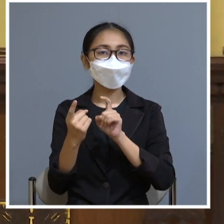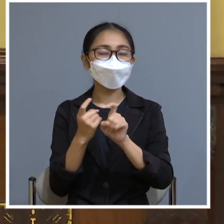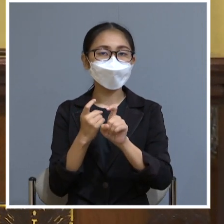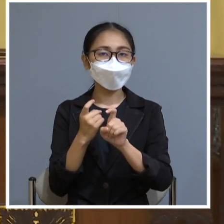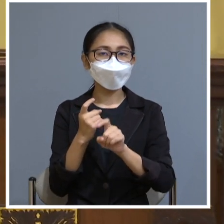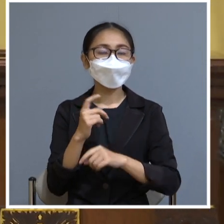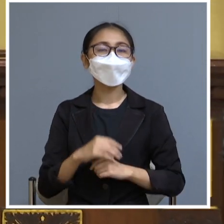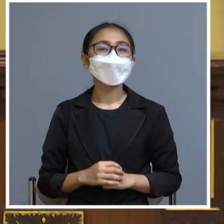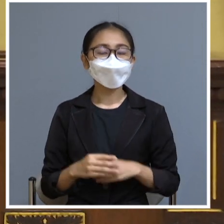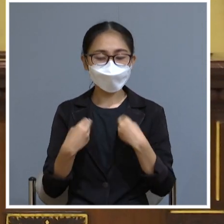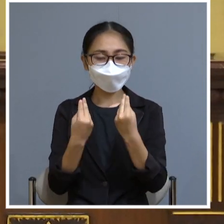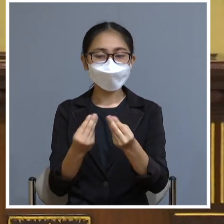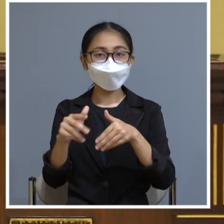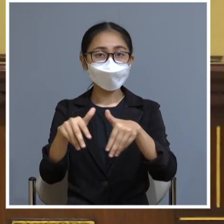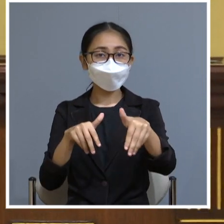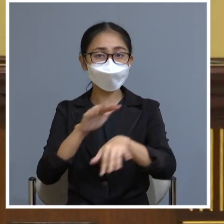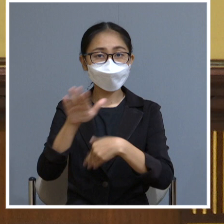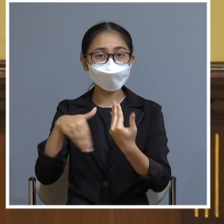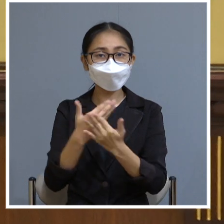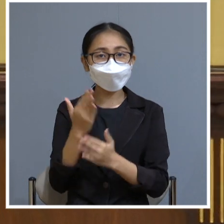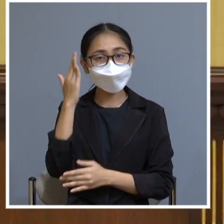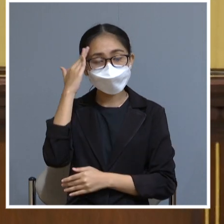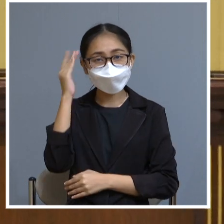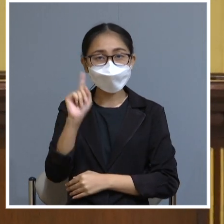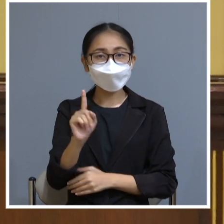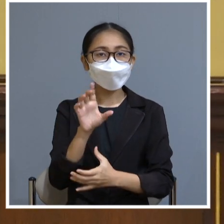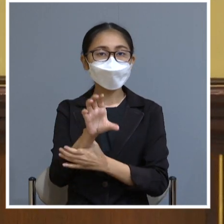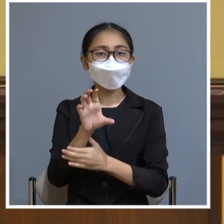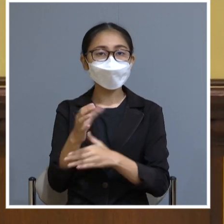ข้เปืประยบต์ ได้รับทรา fitวาตีก refined